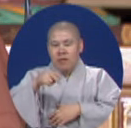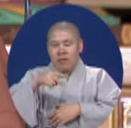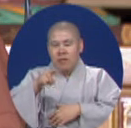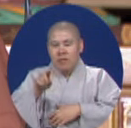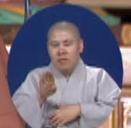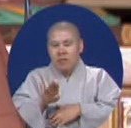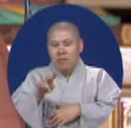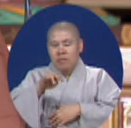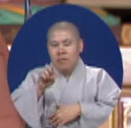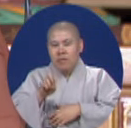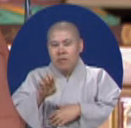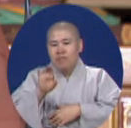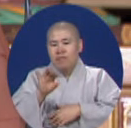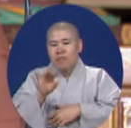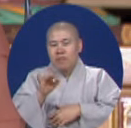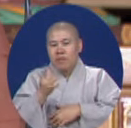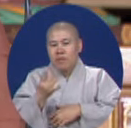그래서